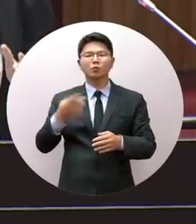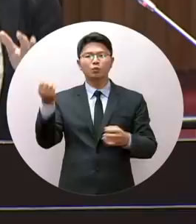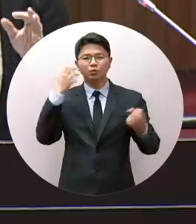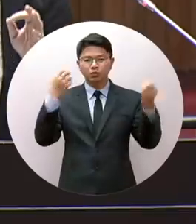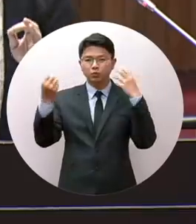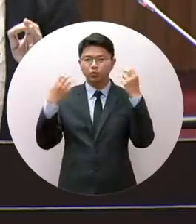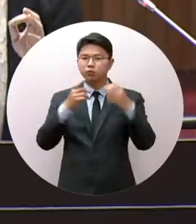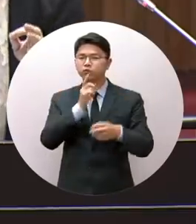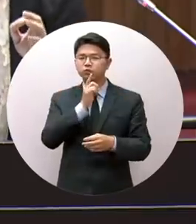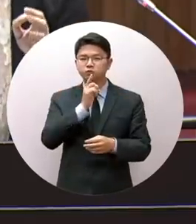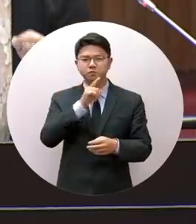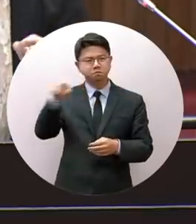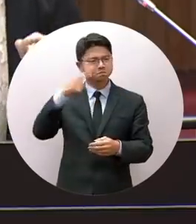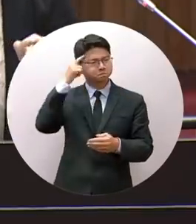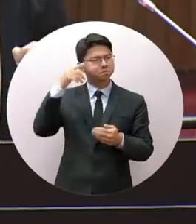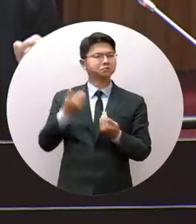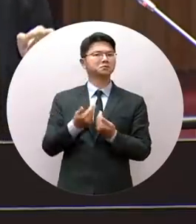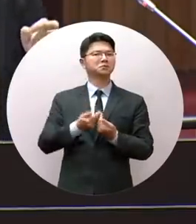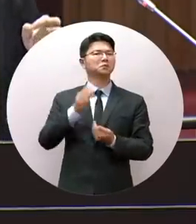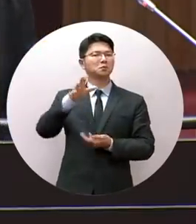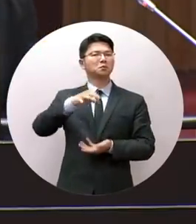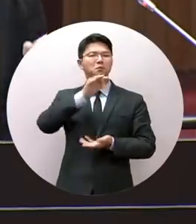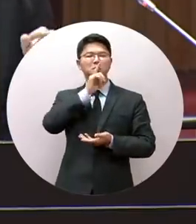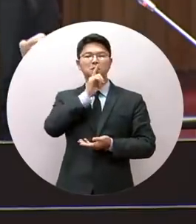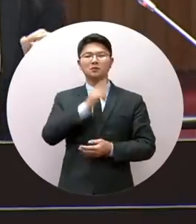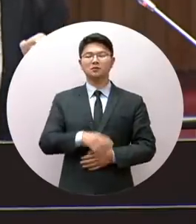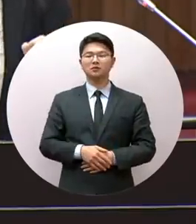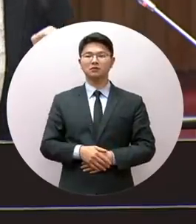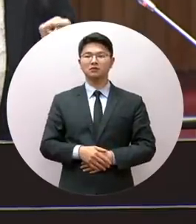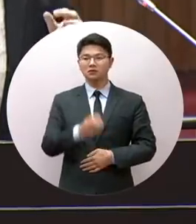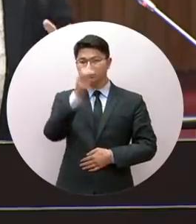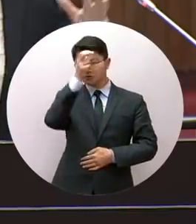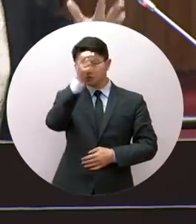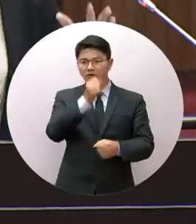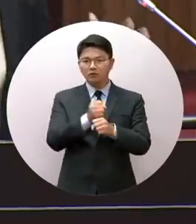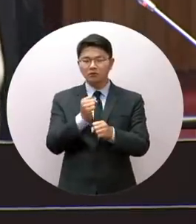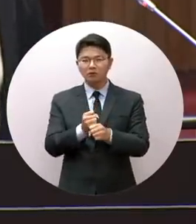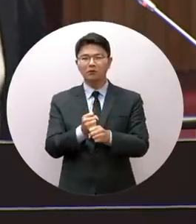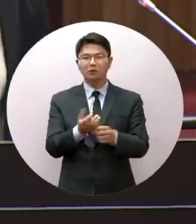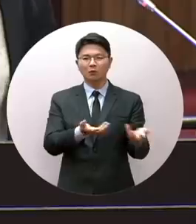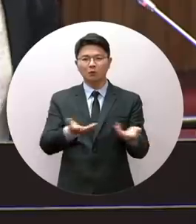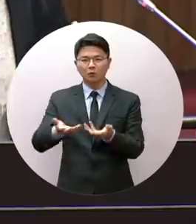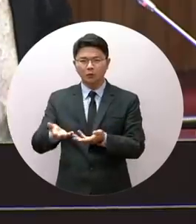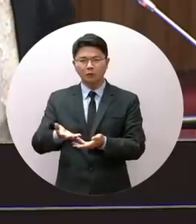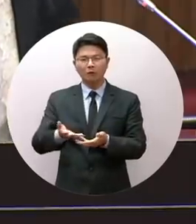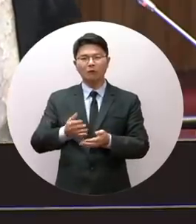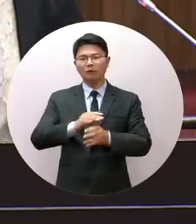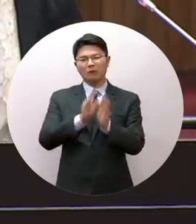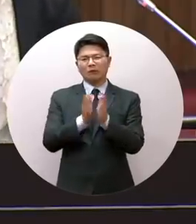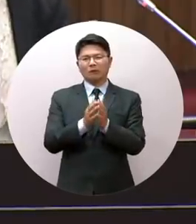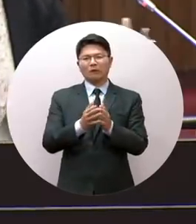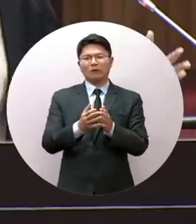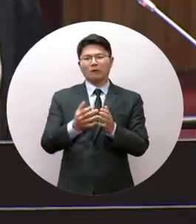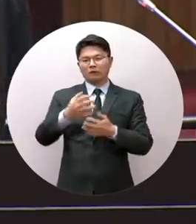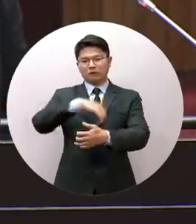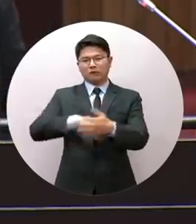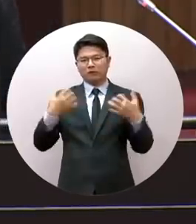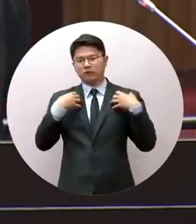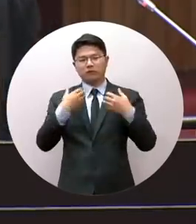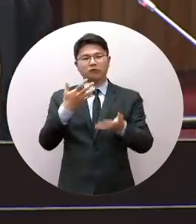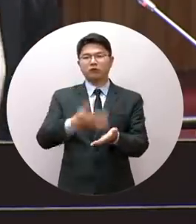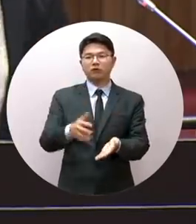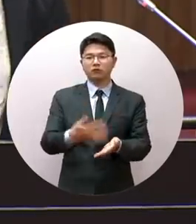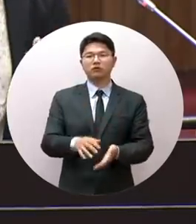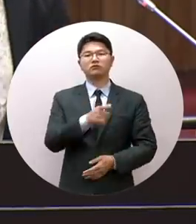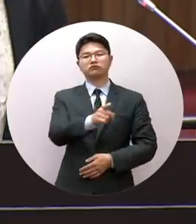是有很多反弹的声音，到底警察的业务，我想保山保海啦，哈，你嘛拢知啊，你自己在基层当